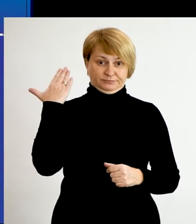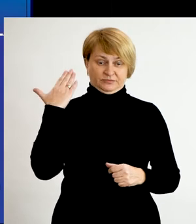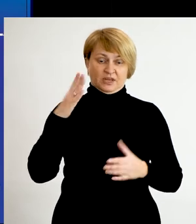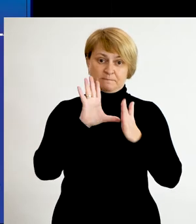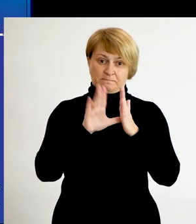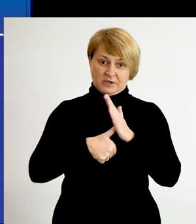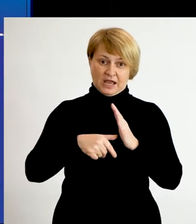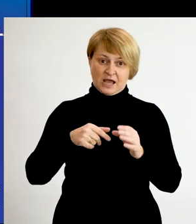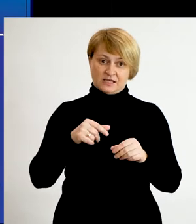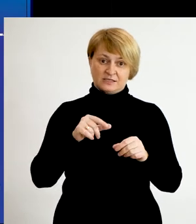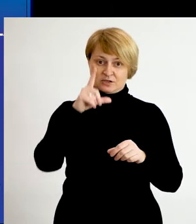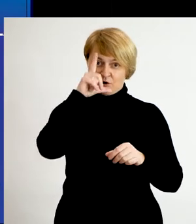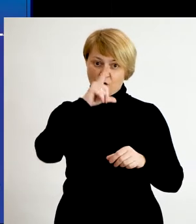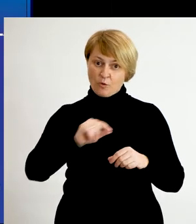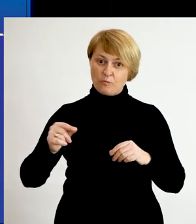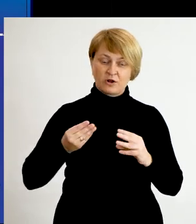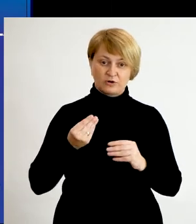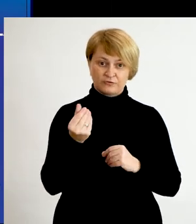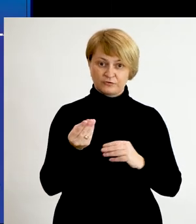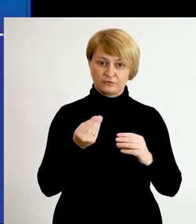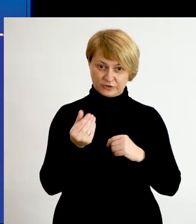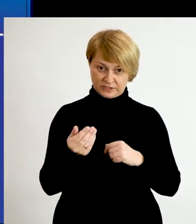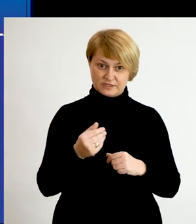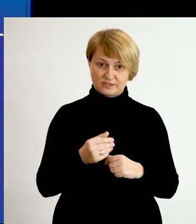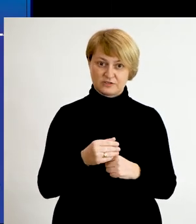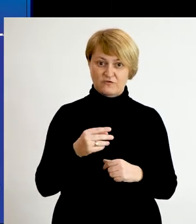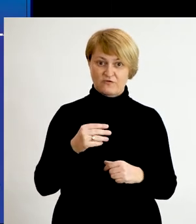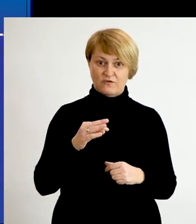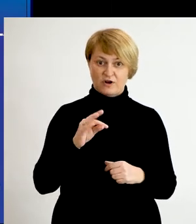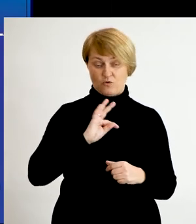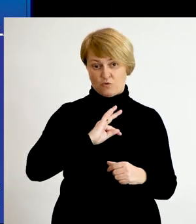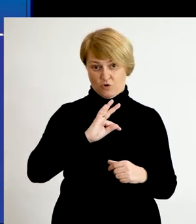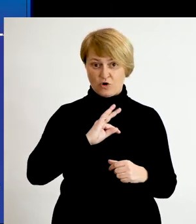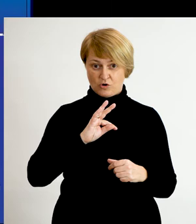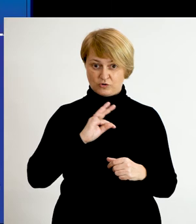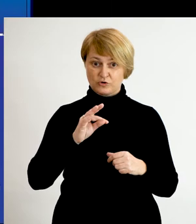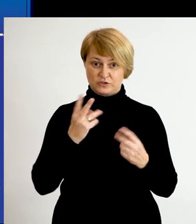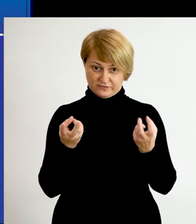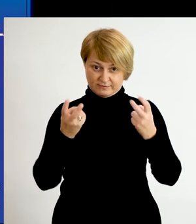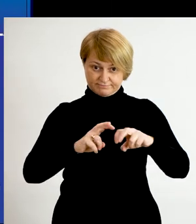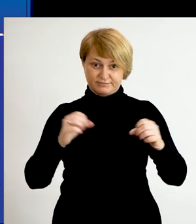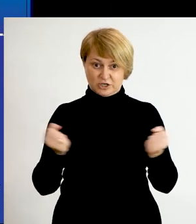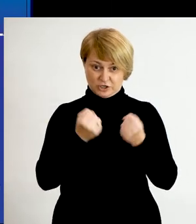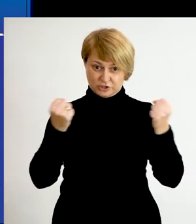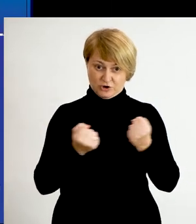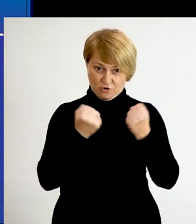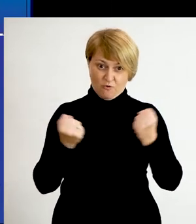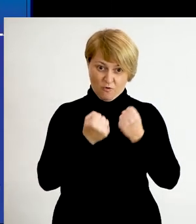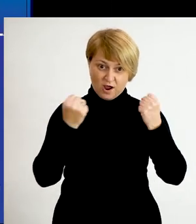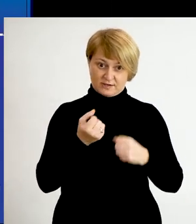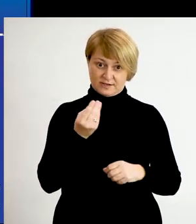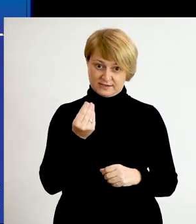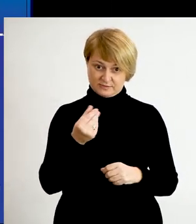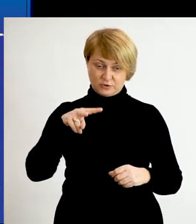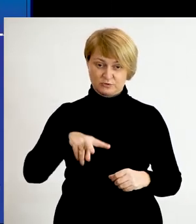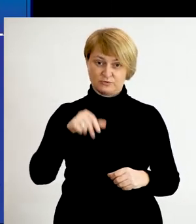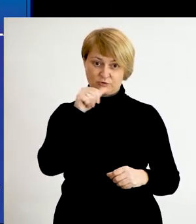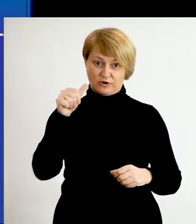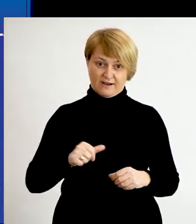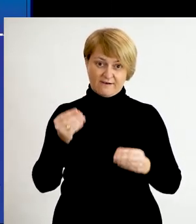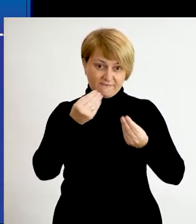W ostatnich latach miasto Opole finansowało swoje inwestycje z pieniędzy unijnych. Jak